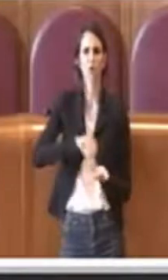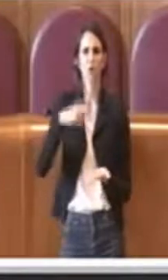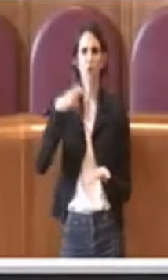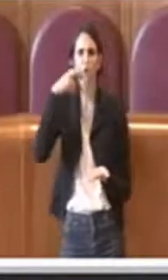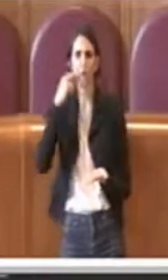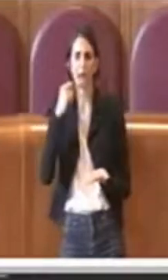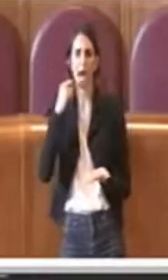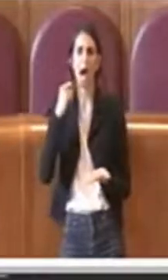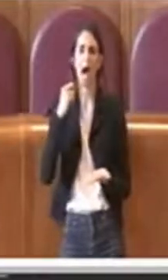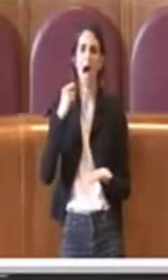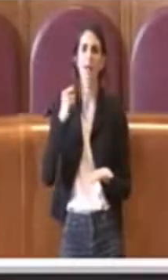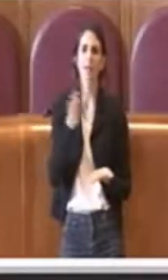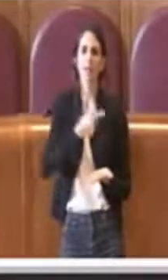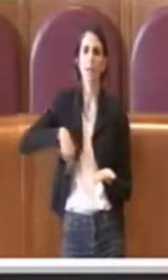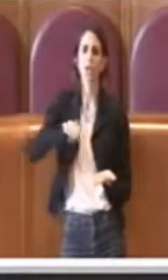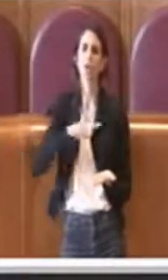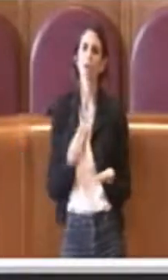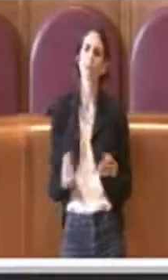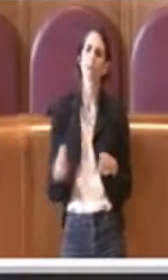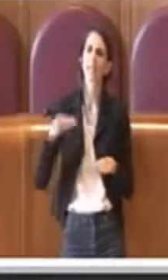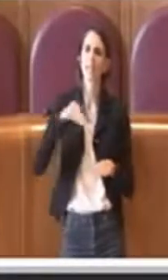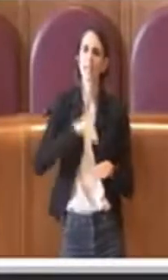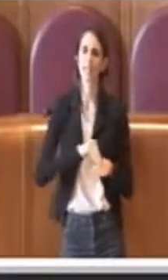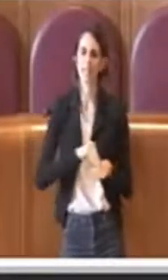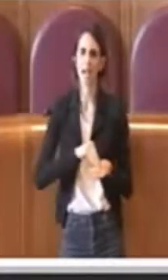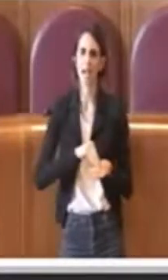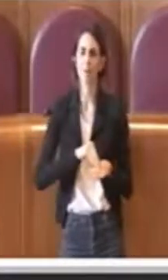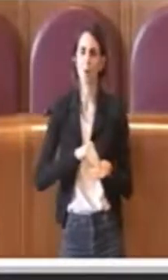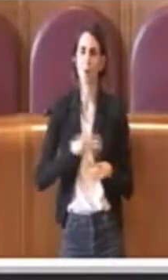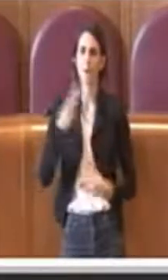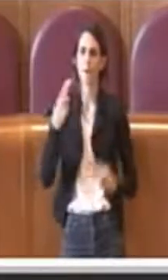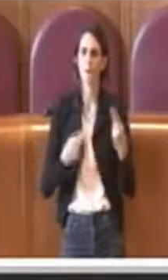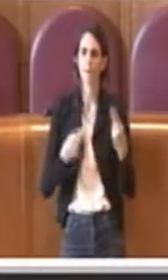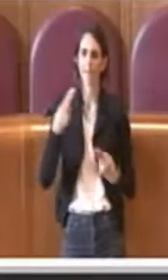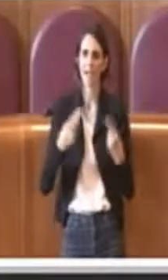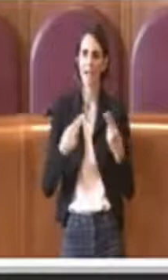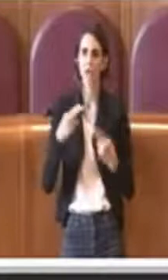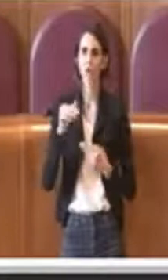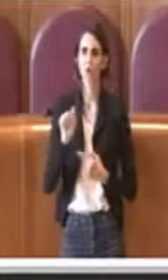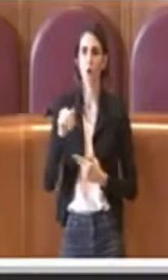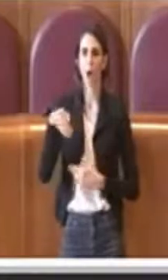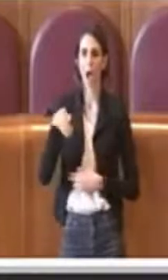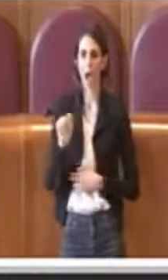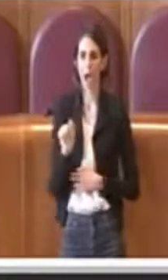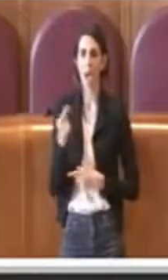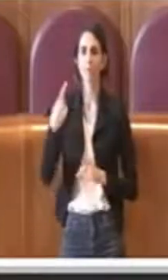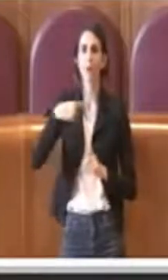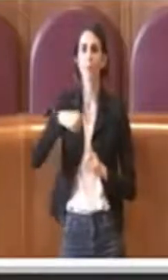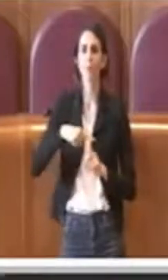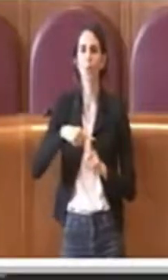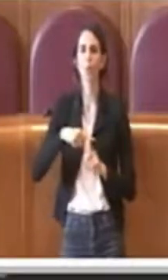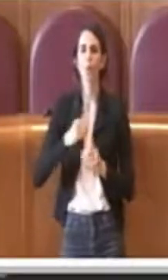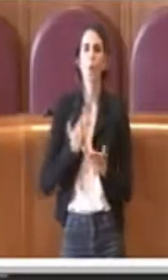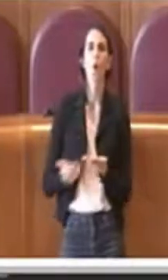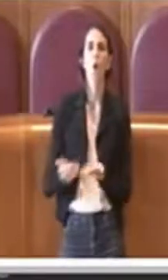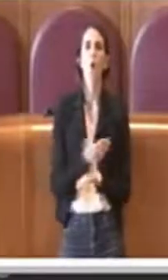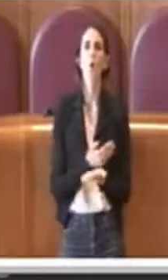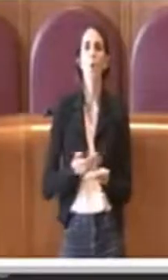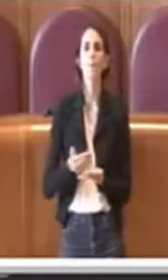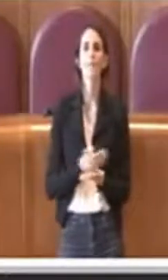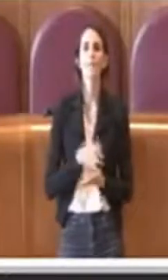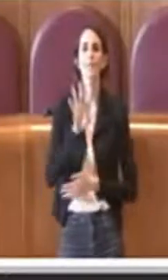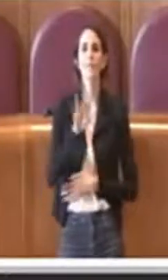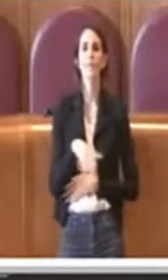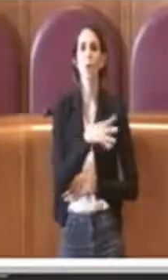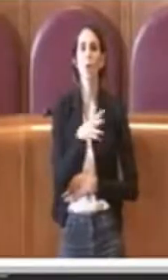inserendo nel nei bilanci di ama e nel poi complessivo piano di risanamento e la